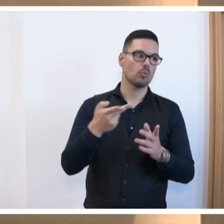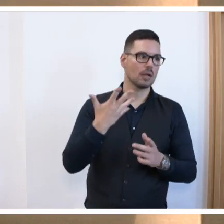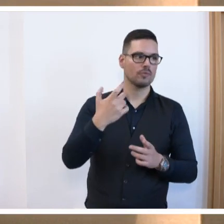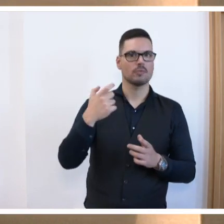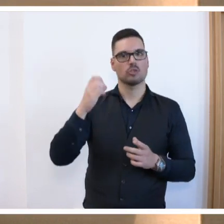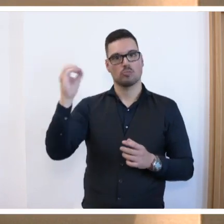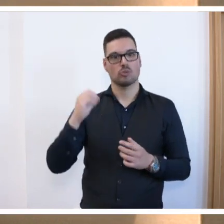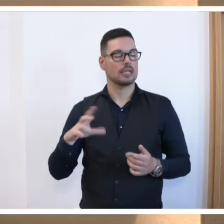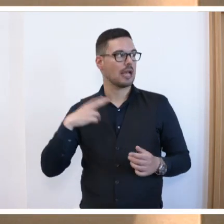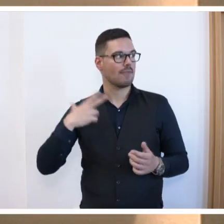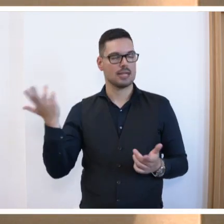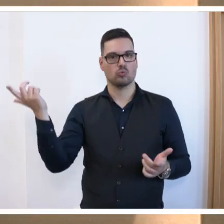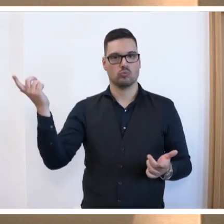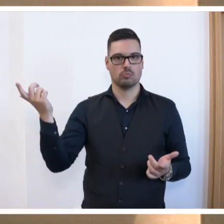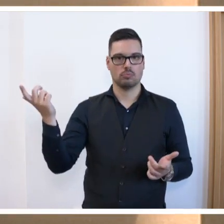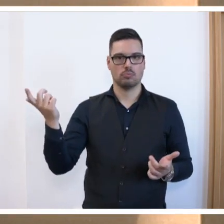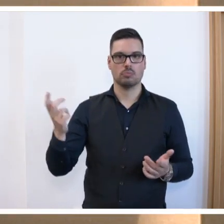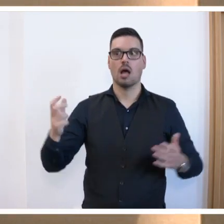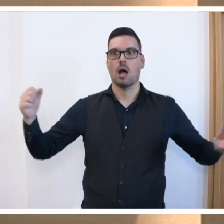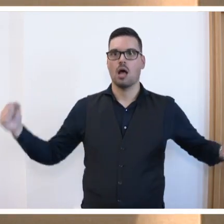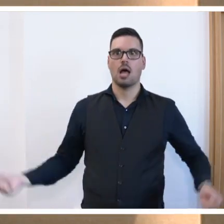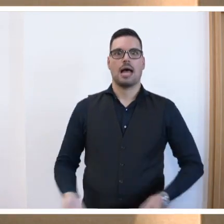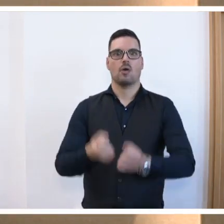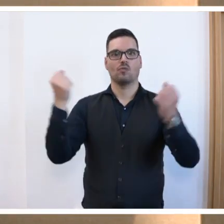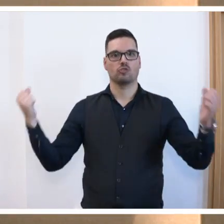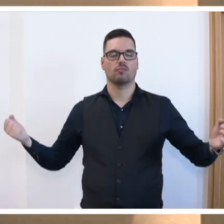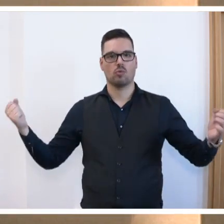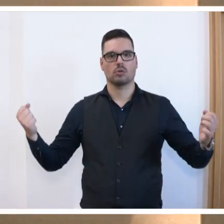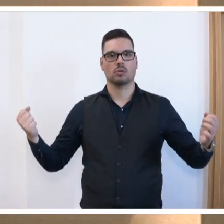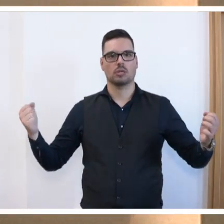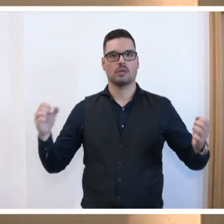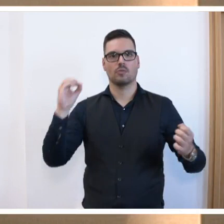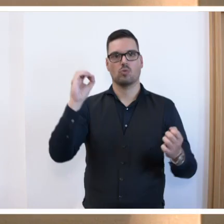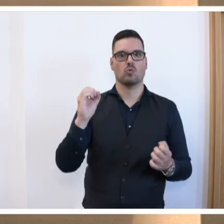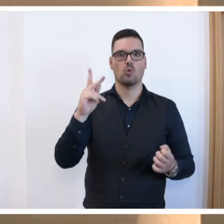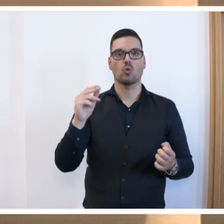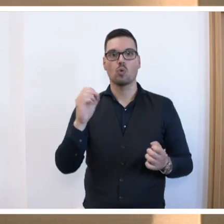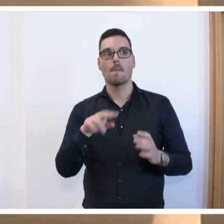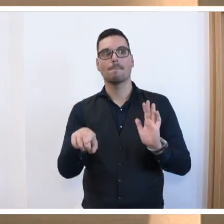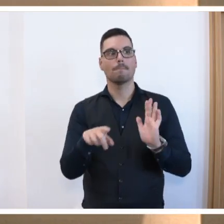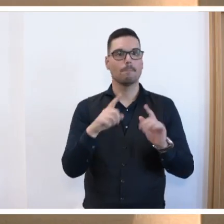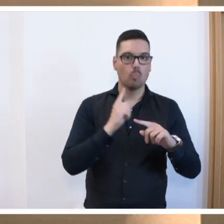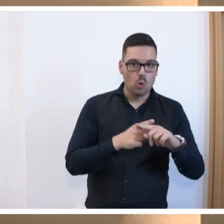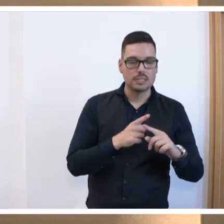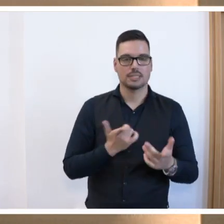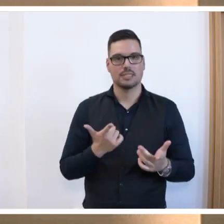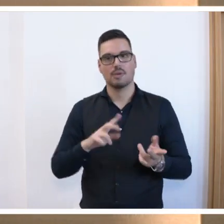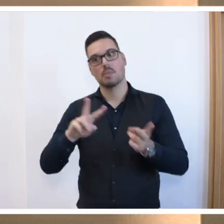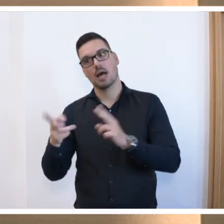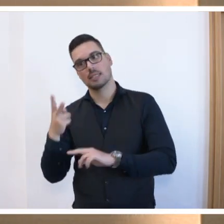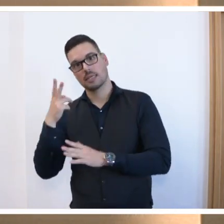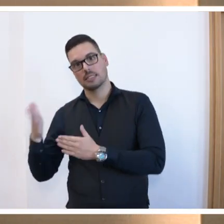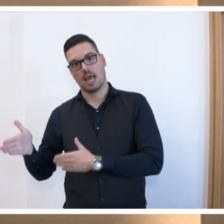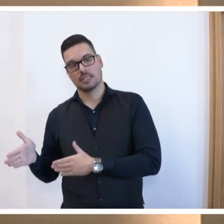25% erwartet wird. Ein Aufschwung, der auf der einen Seite natürlich aus ökonomischen Gründen positiv zu bewerten ist, auf der anderen